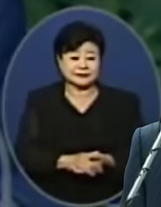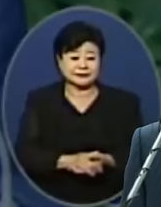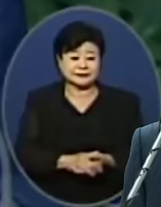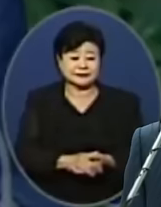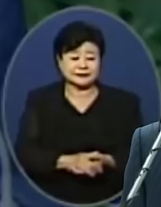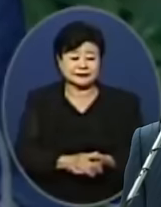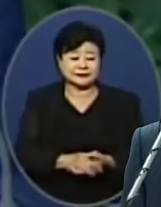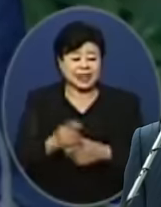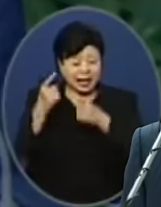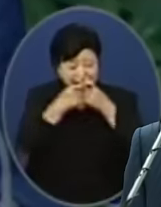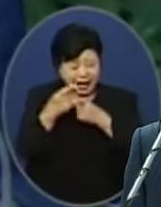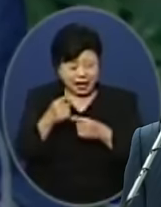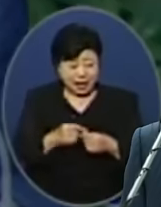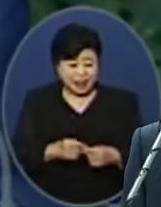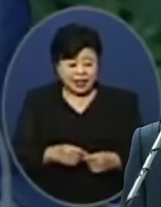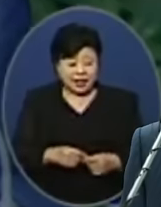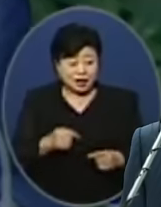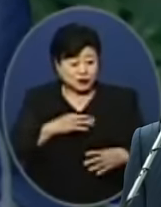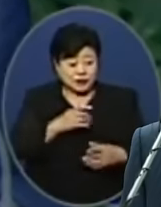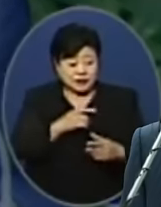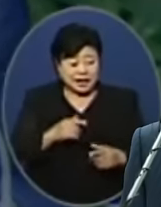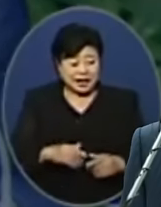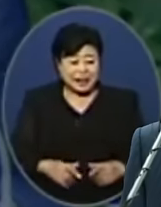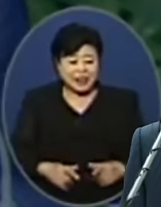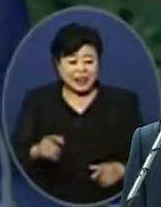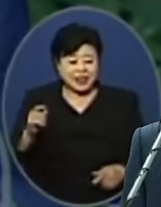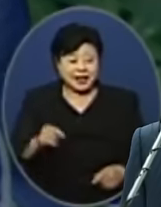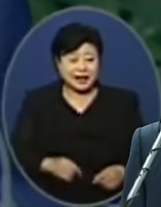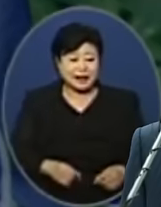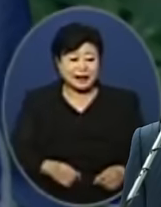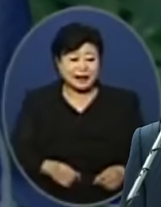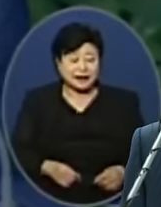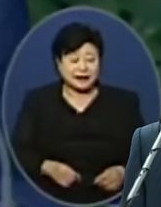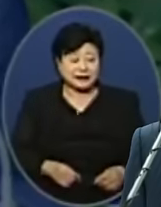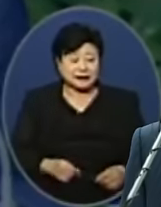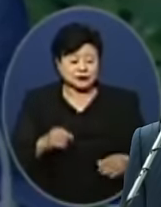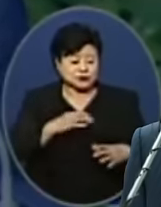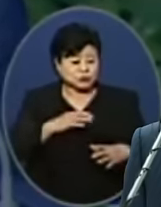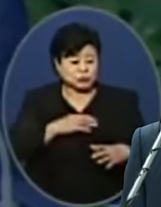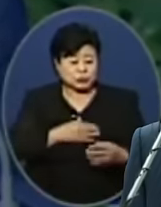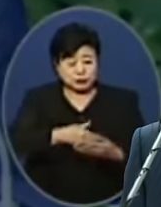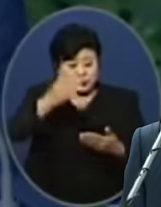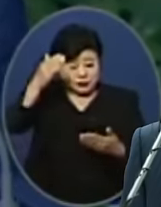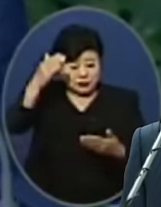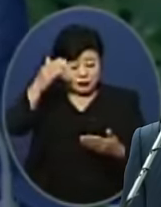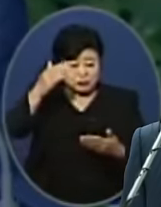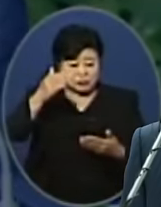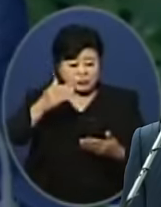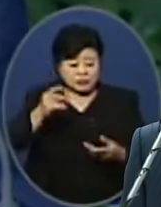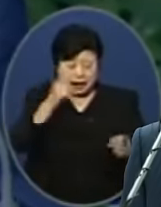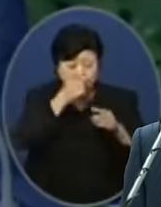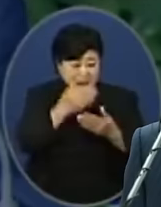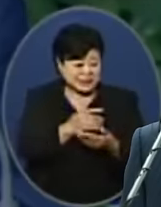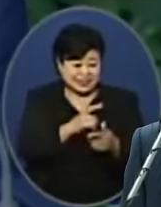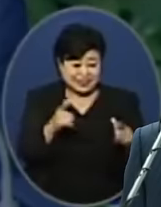해를 두려워하지 않습니다. 두려움이 해를 가져오는데 두려움이 사라지니까 해를 받지